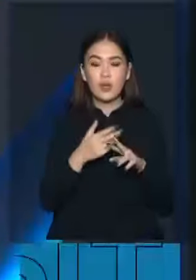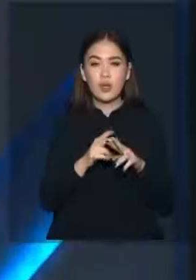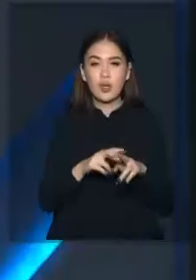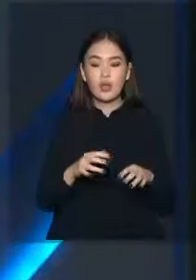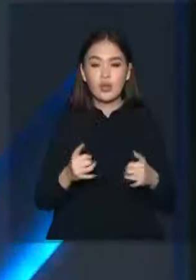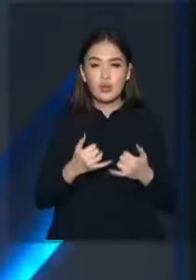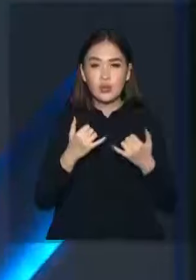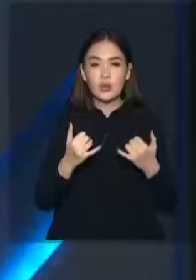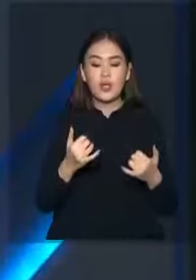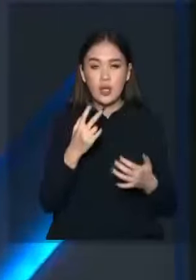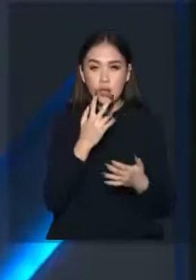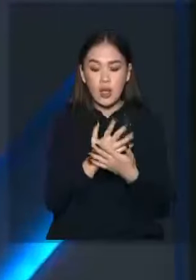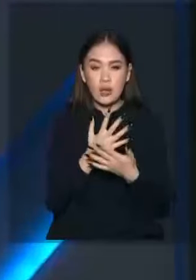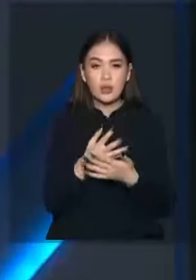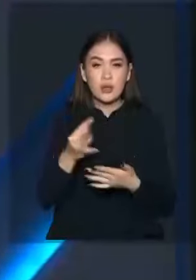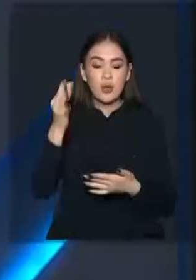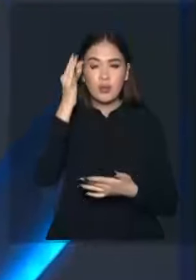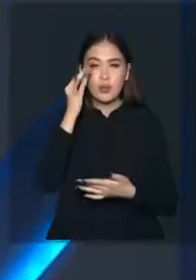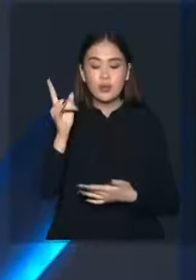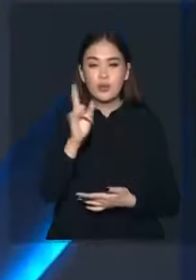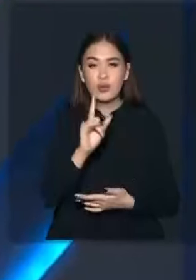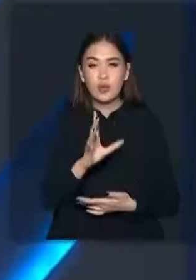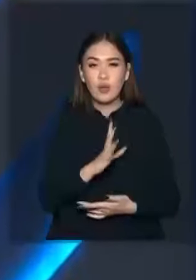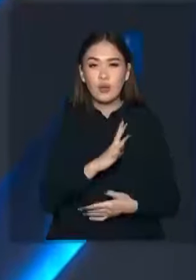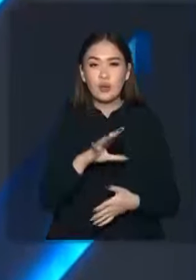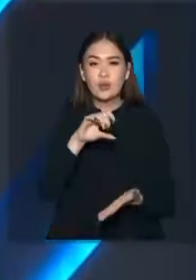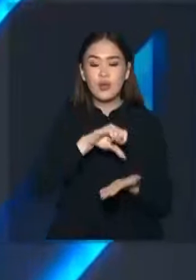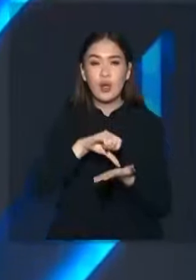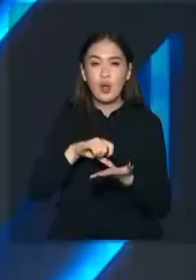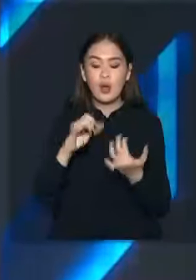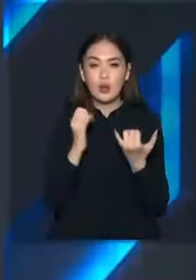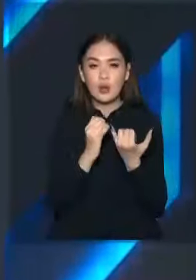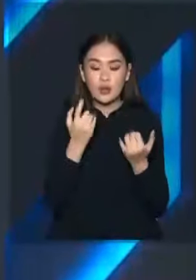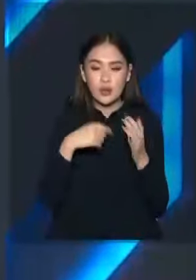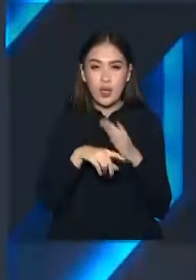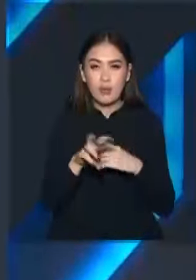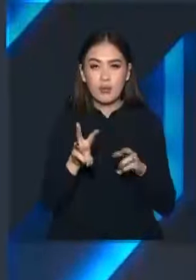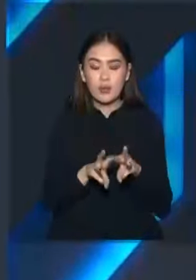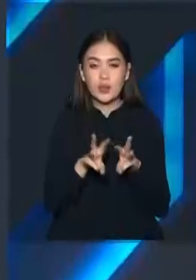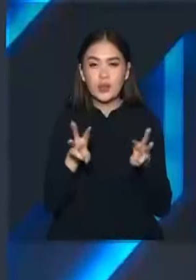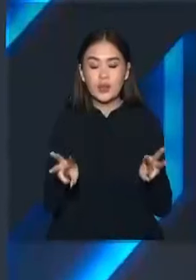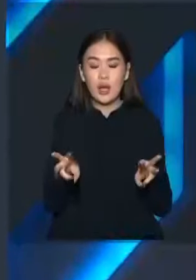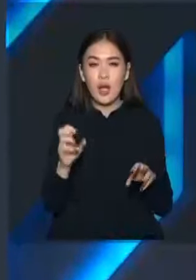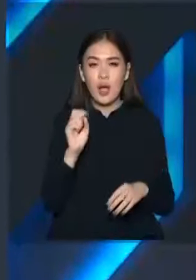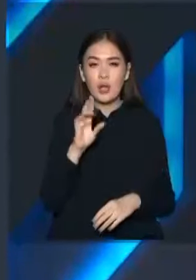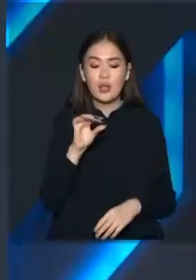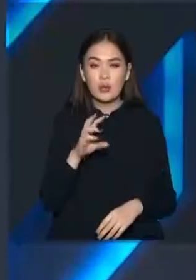Құрметті телекөрермен, естеріңізге сала кетейік, студиямыздың қонағы Ішкі істер министрлігі әкімшілік полиция